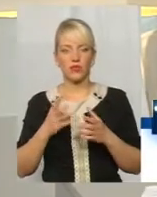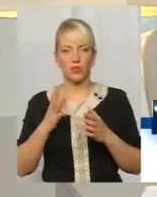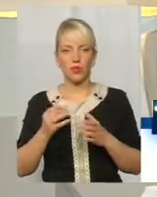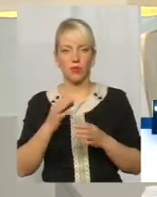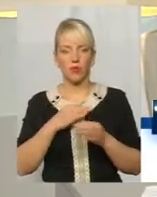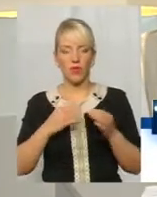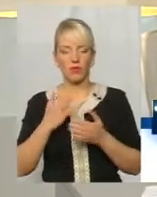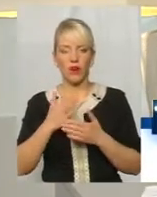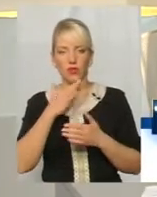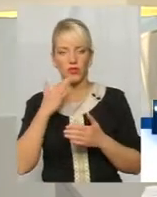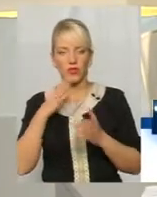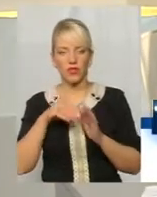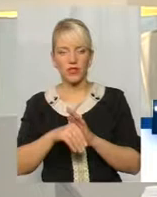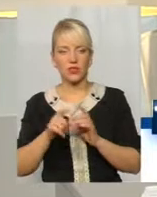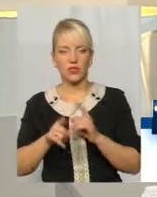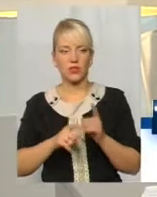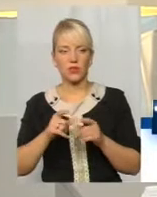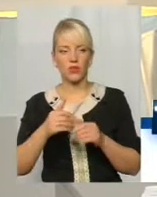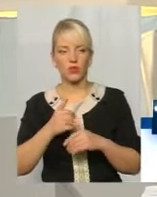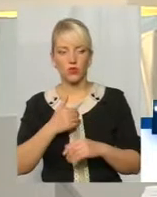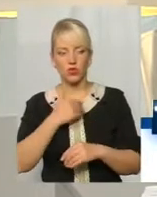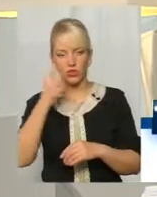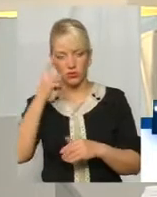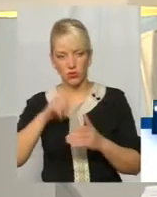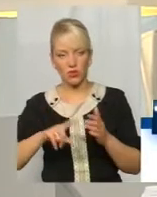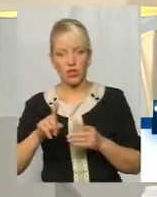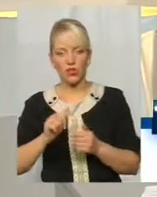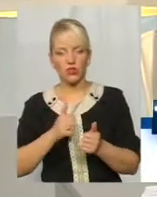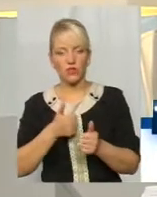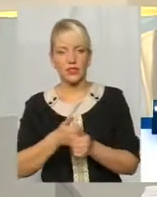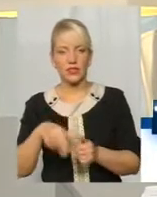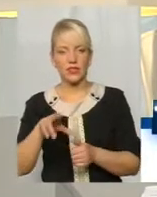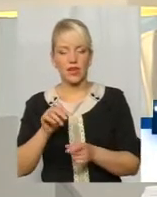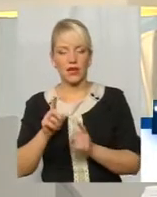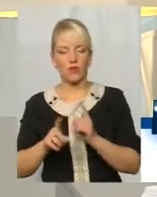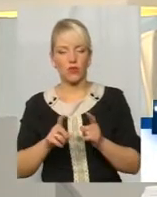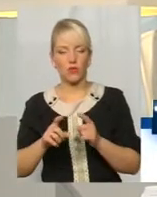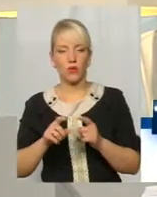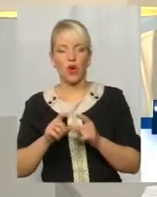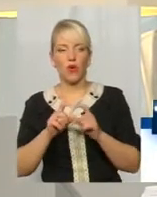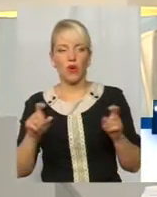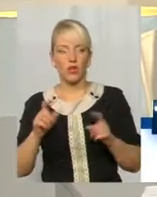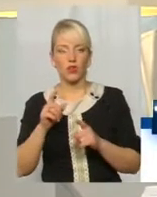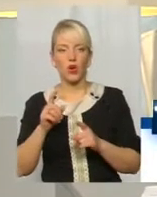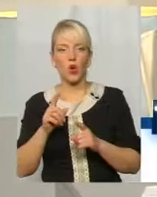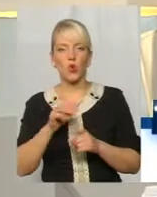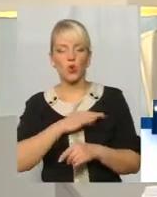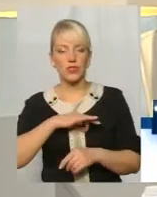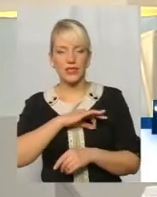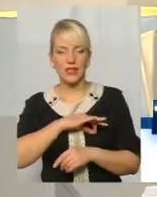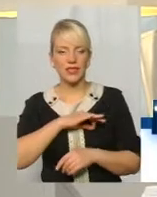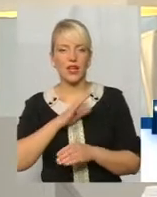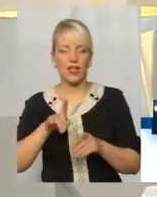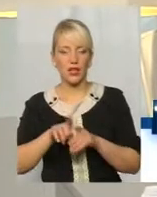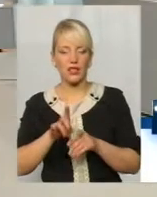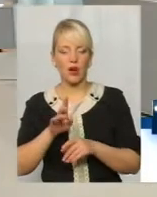вноситься чимало змін. Хочеться сподіватися, що вслід за реформою органів юстиції, так само і